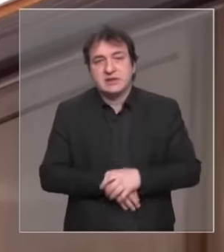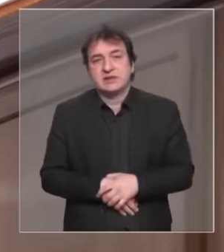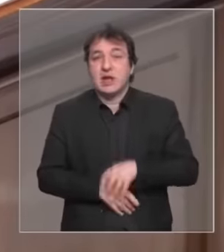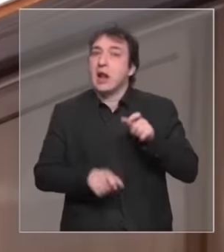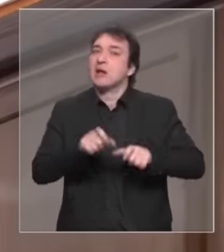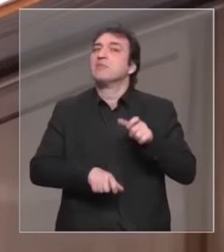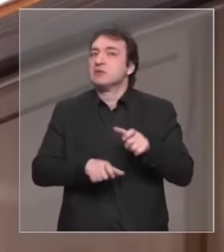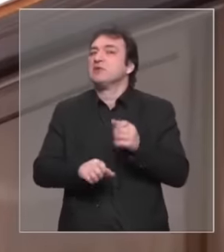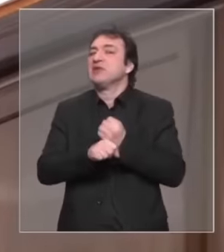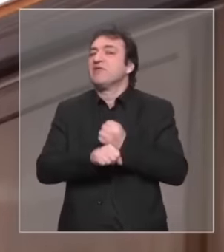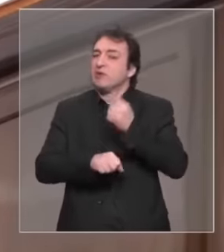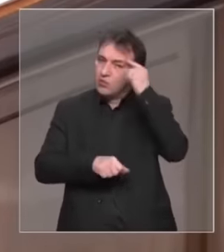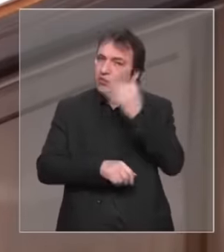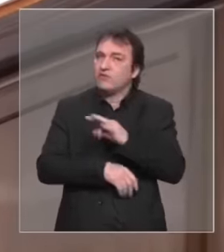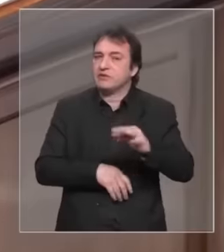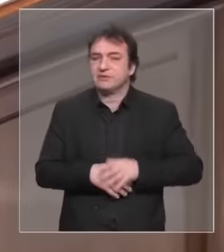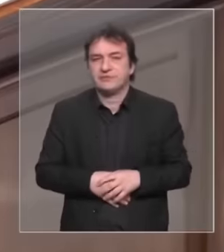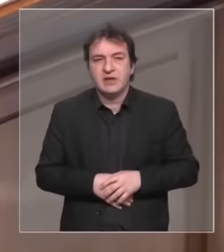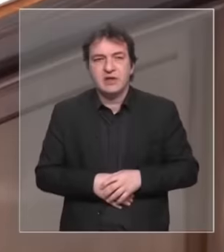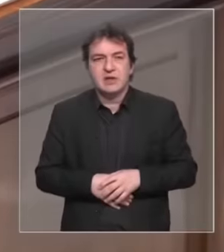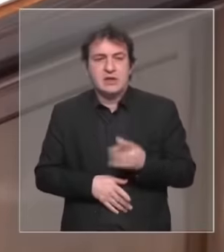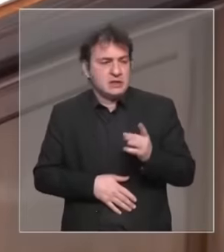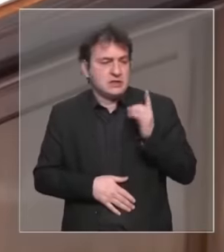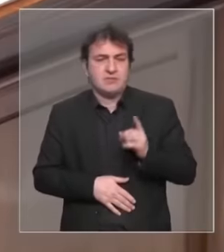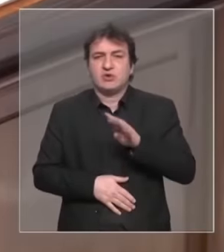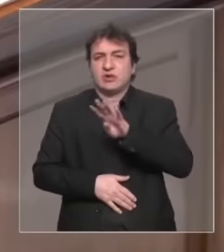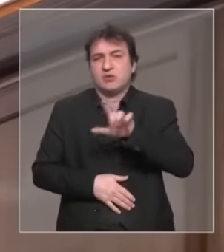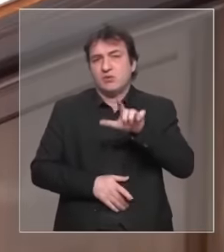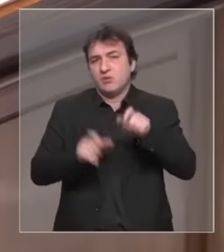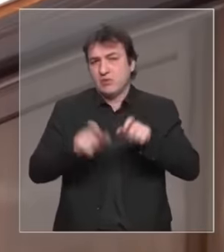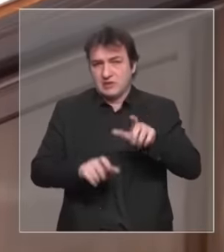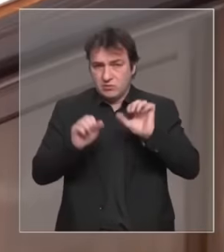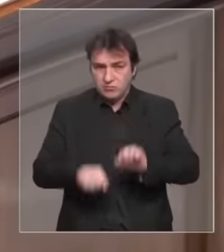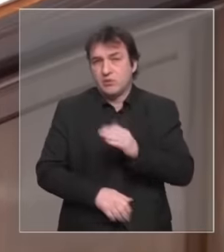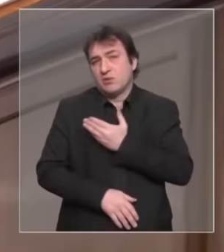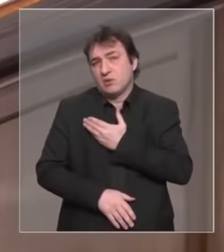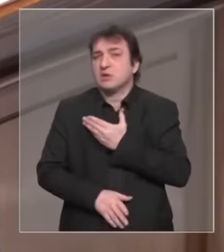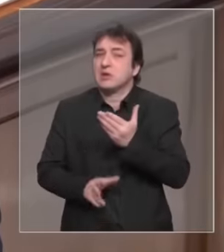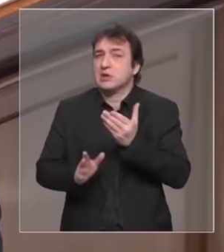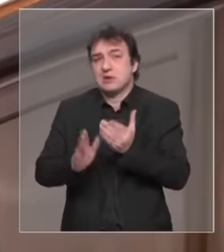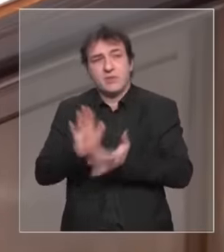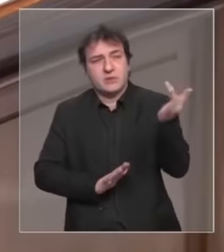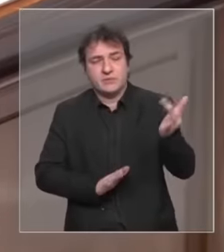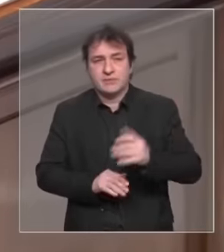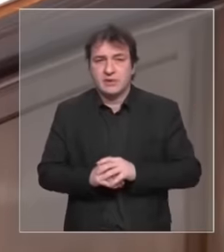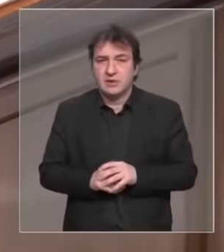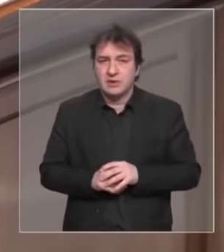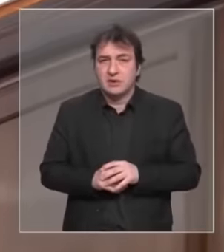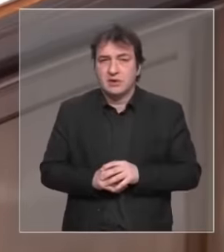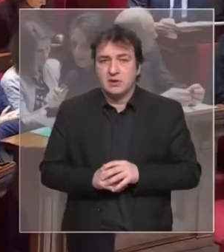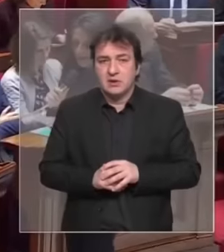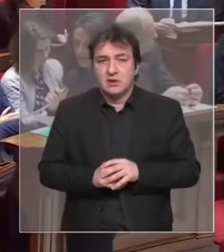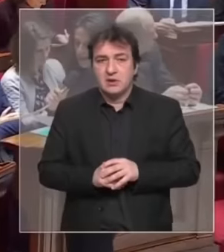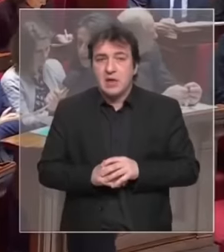France. Dimanche, 42 personnes ont ainsi pu quitter la bande de Gaza. L'avenir de cette région ne